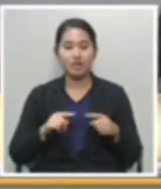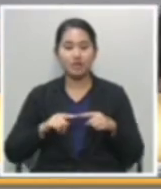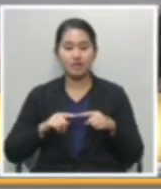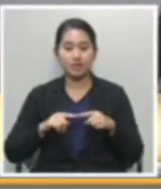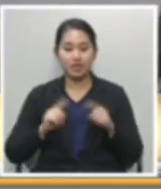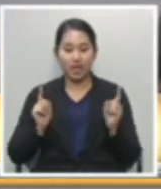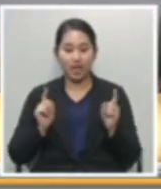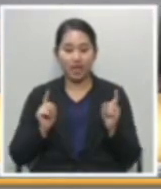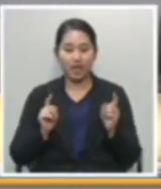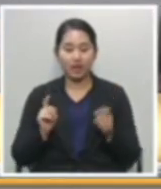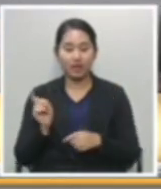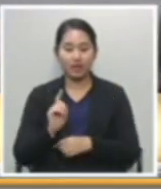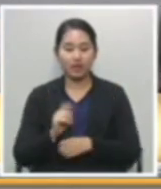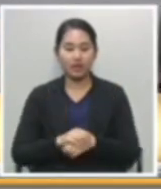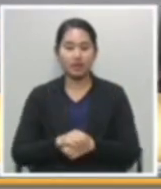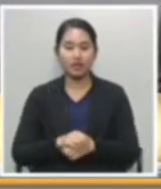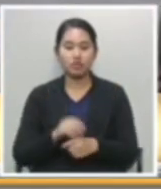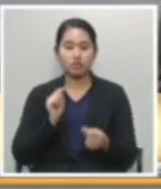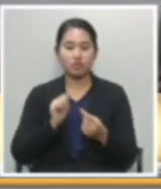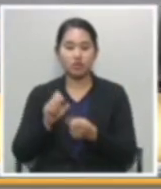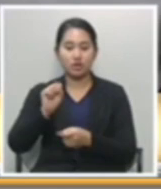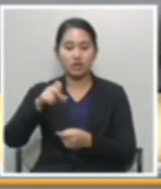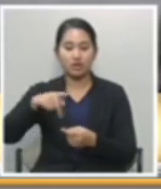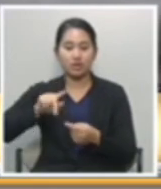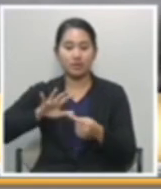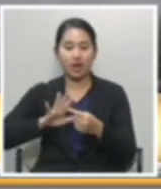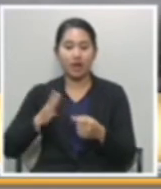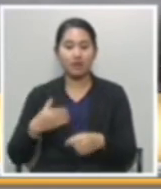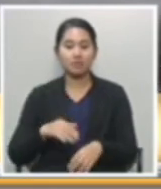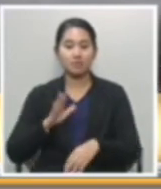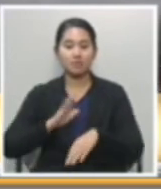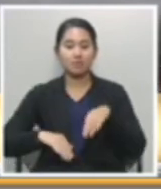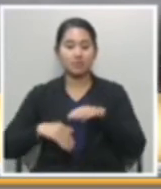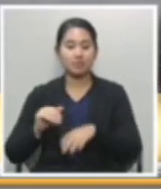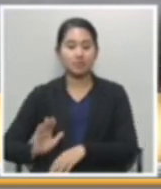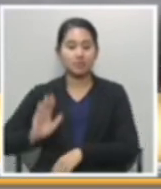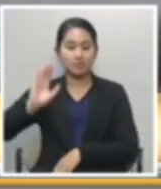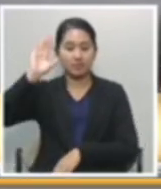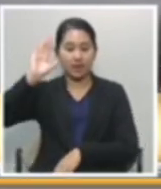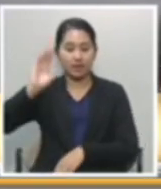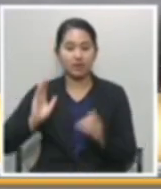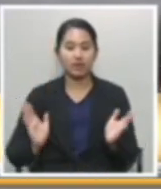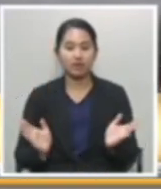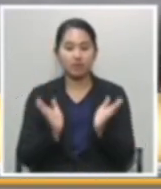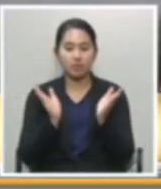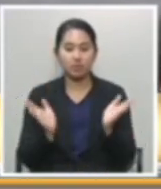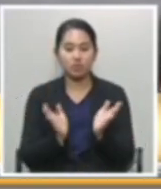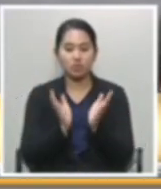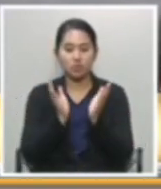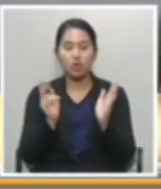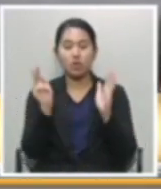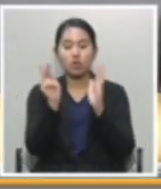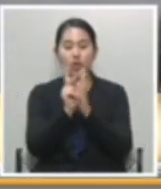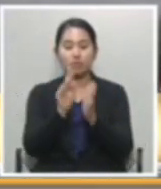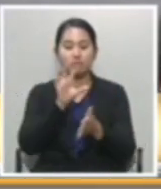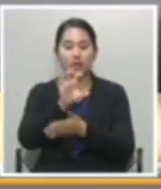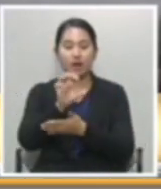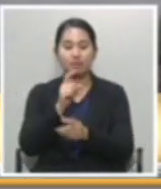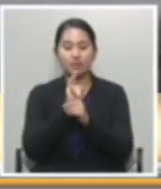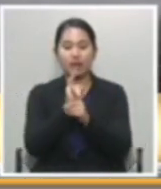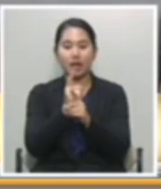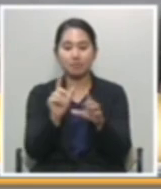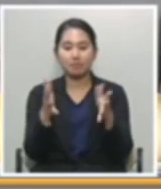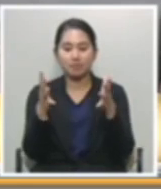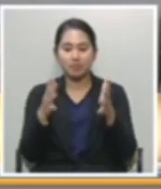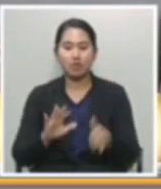สภานะฮะแล้วก็การยกมือเพื่อสนับสนุนไม่ดำเนินการตามข้อบังคับยก